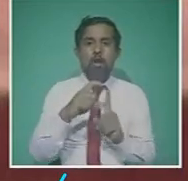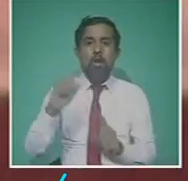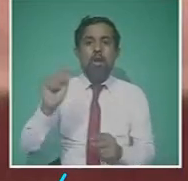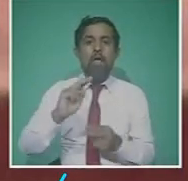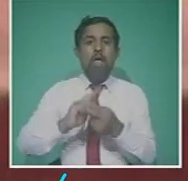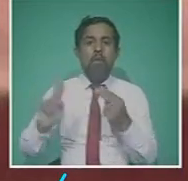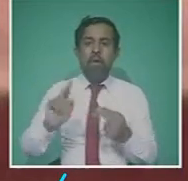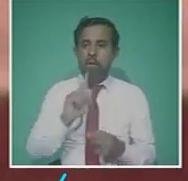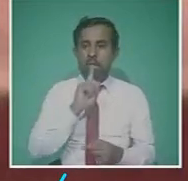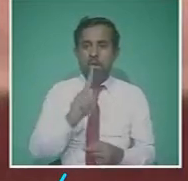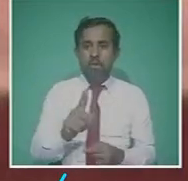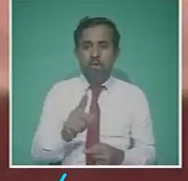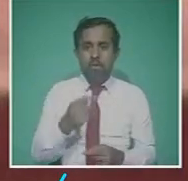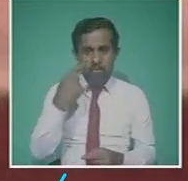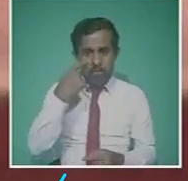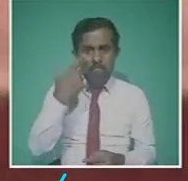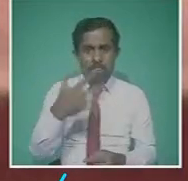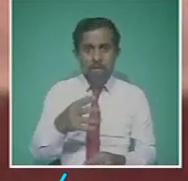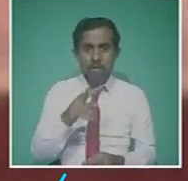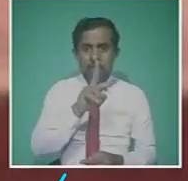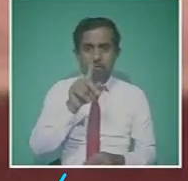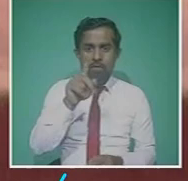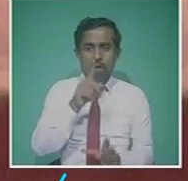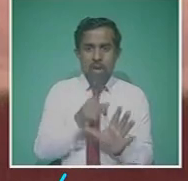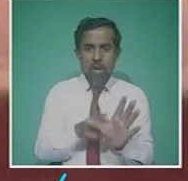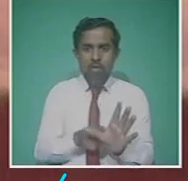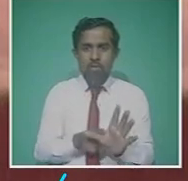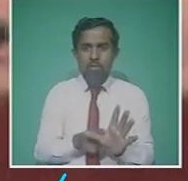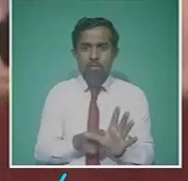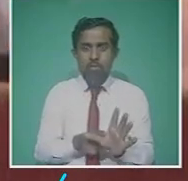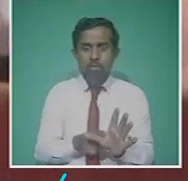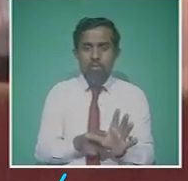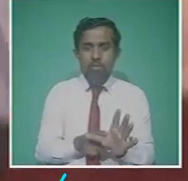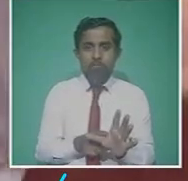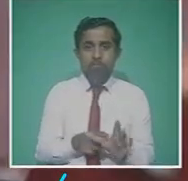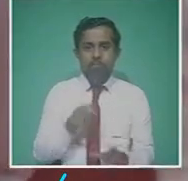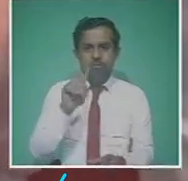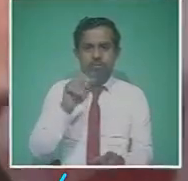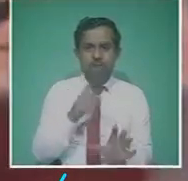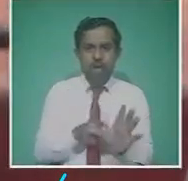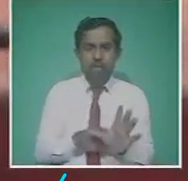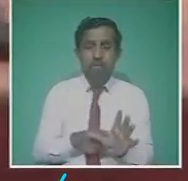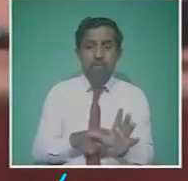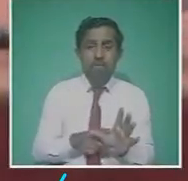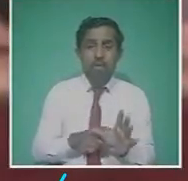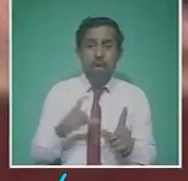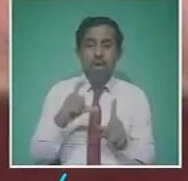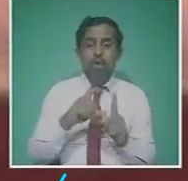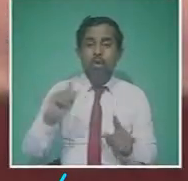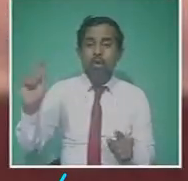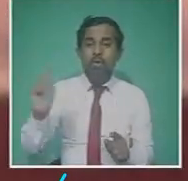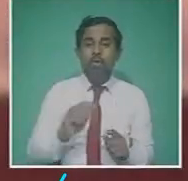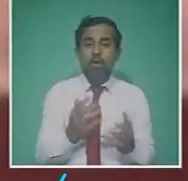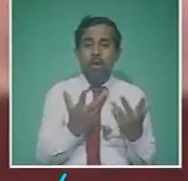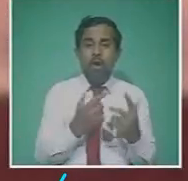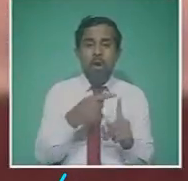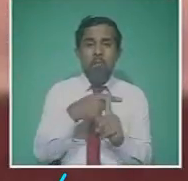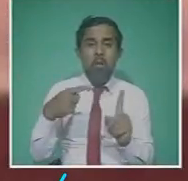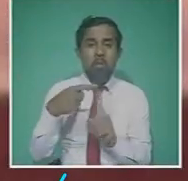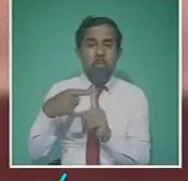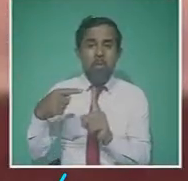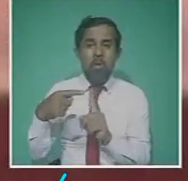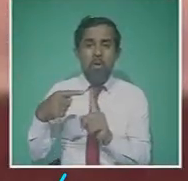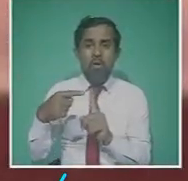එපා කියන්නේ අපි දැක්කා 21 අවුරුද්දේ එහෙම නැත්තම් 20 අවුරුද්දේ ආපු ඩොලර් ප්‍රමාණයට වඩා භාගයට